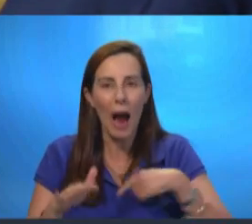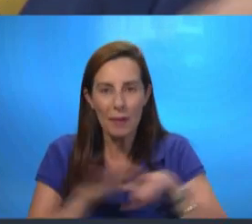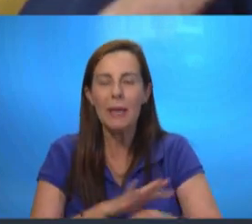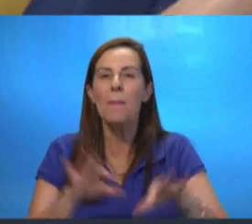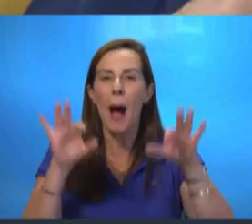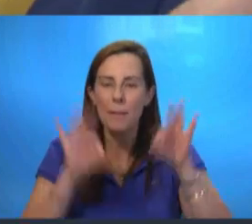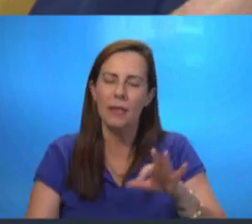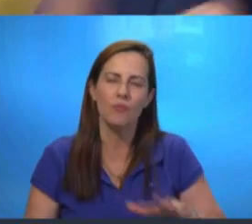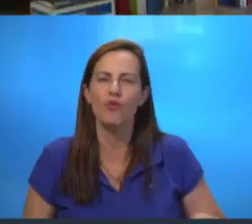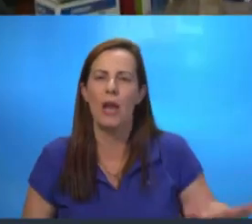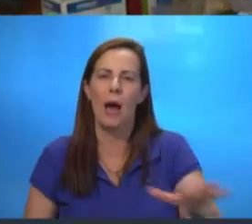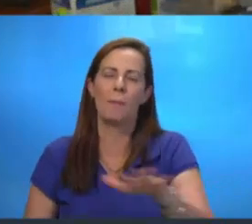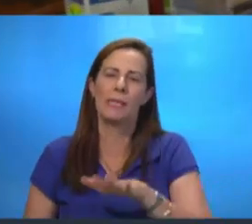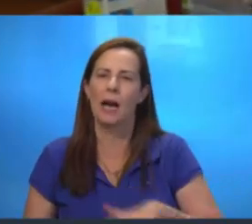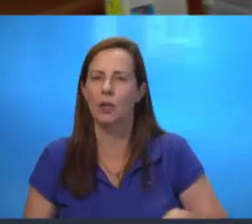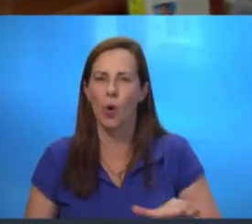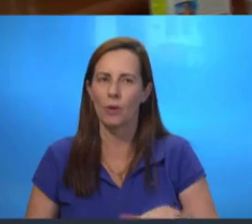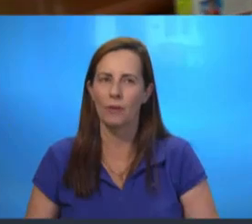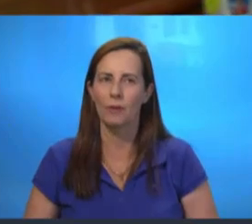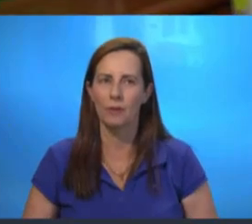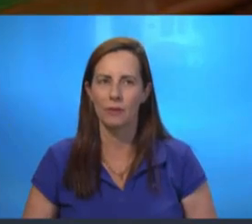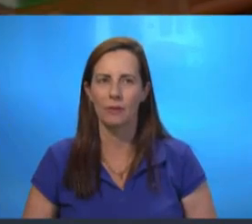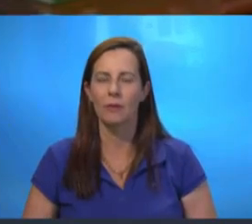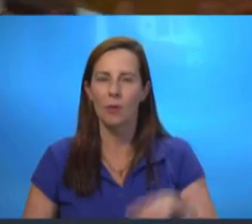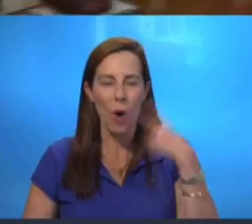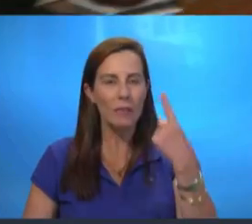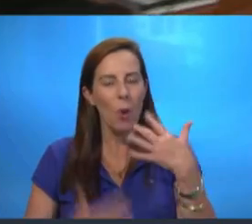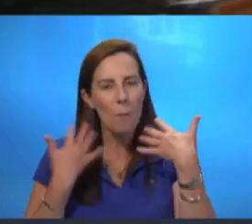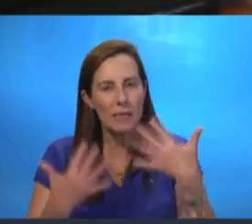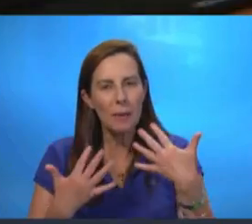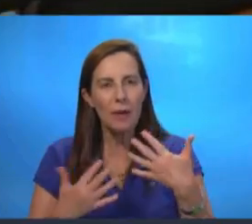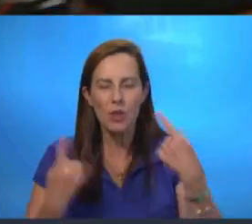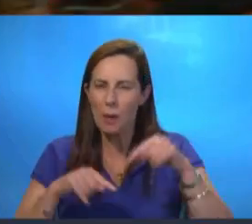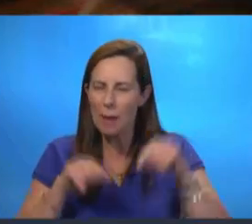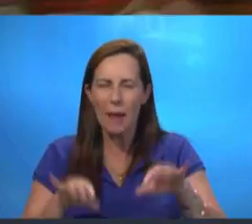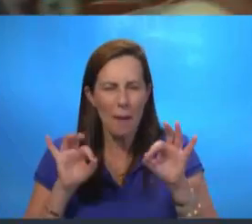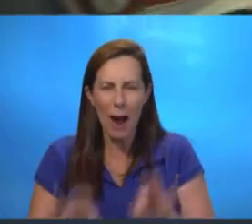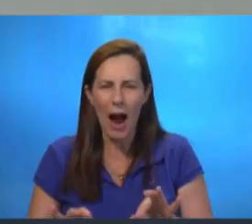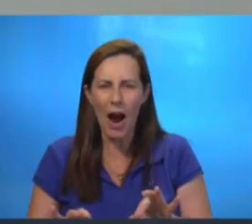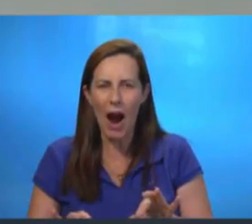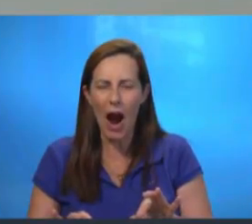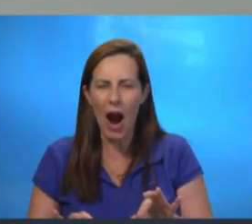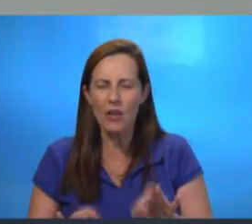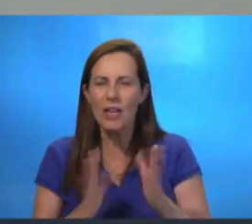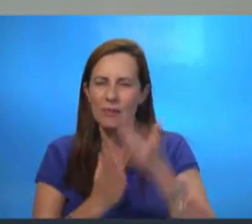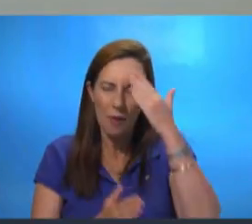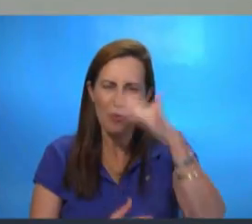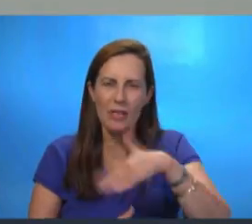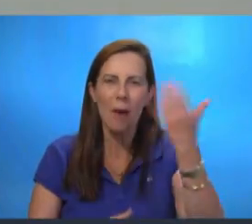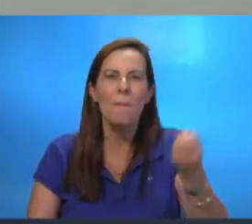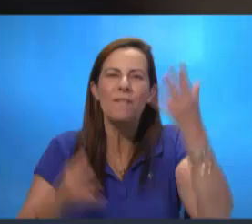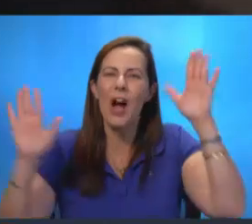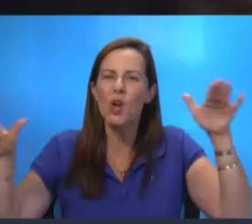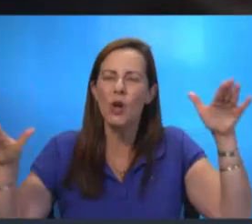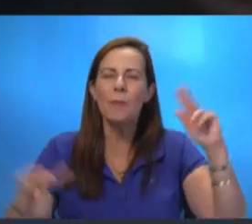הפליטים האמיתיים של המזרח התיכון. אמיר מספר לנו שבימים אלה ממש ספרו המפורסם מפריח חיונים על